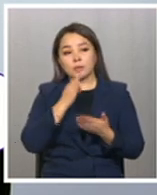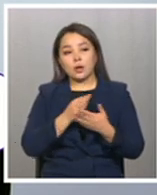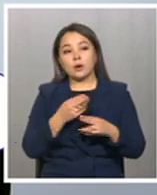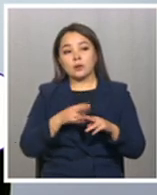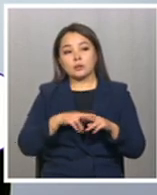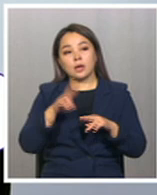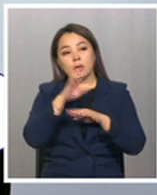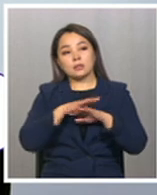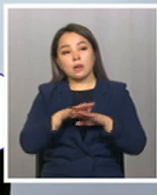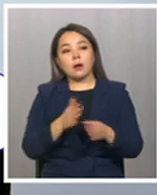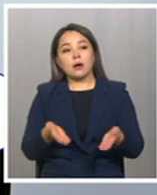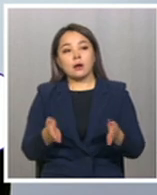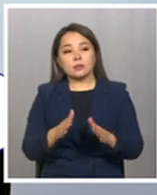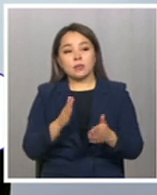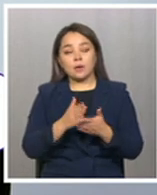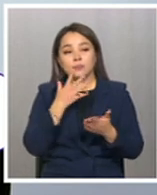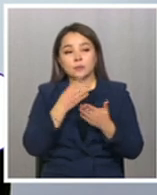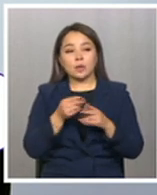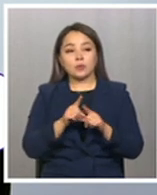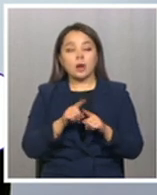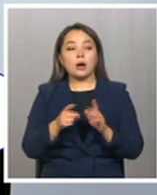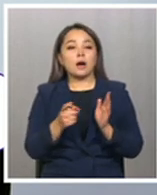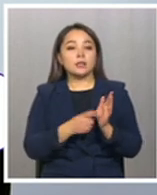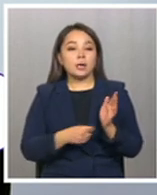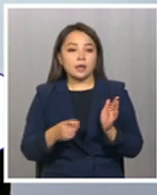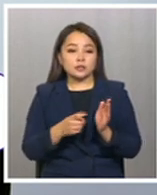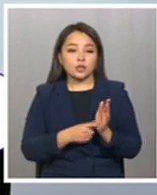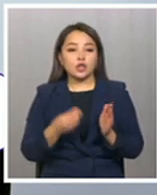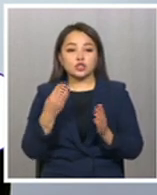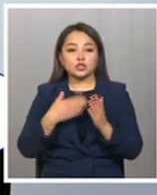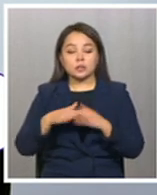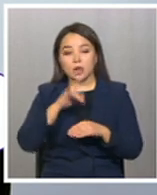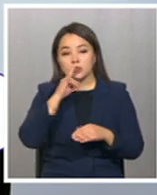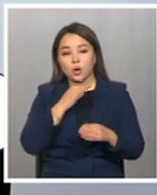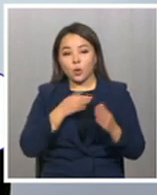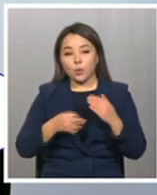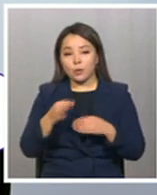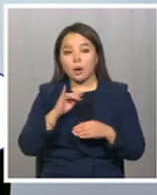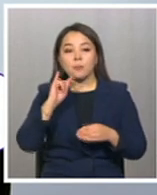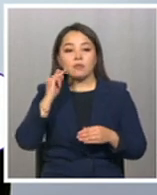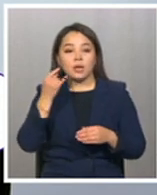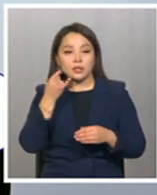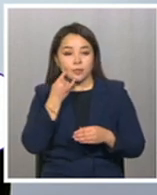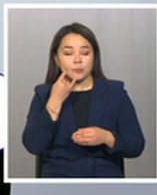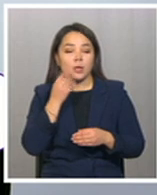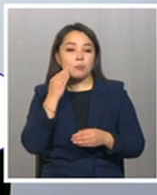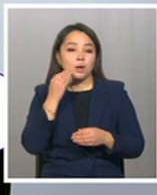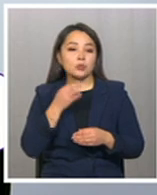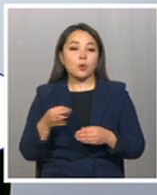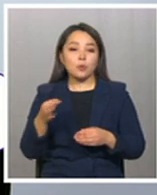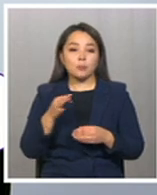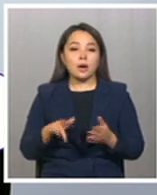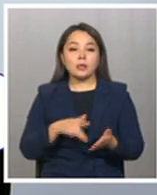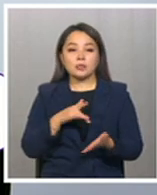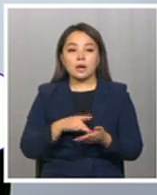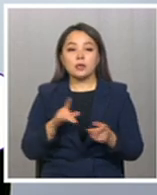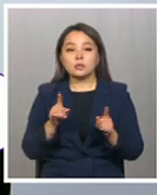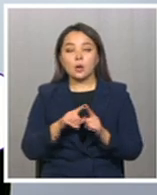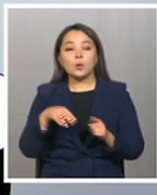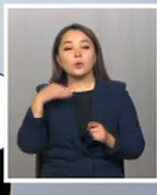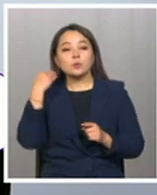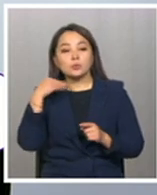қалған аймақтарын атап айтатын болсақ, Қарағанды, Шығыс Қазақстан облысы, Павлодар, Алматы облысы мен Алматы қаласы және